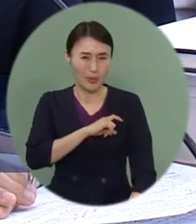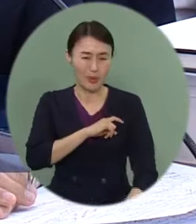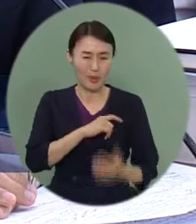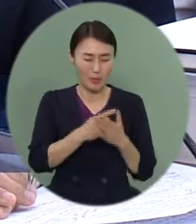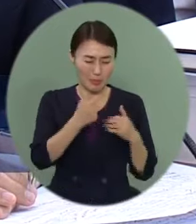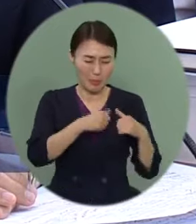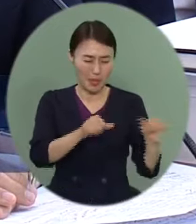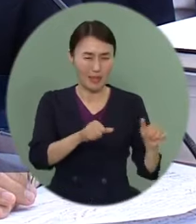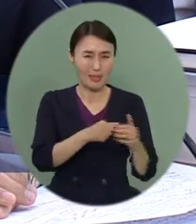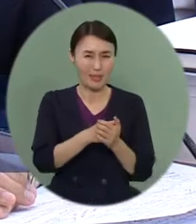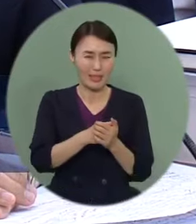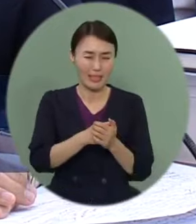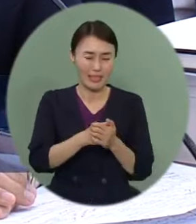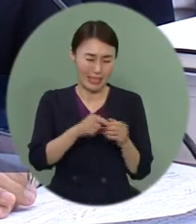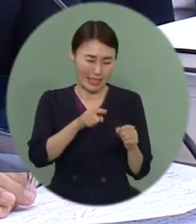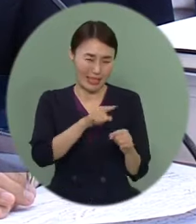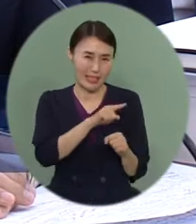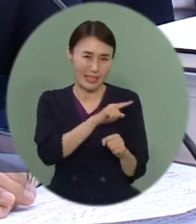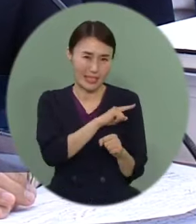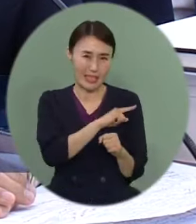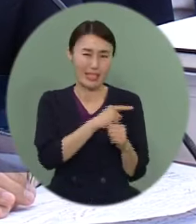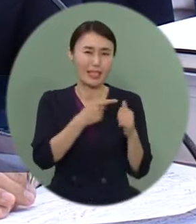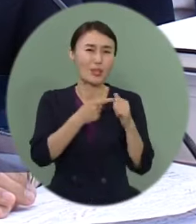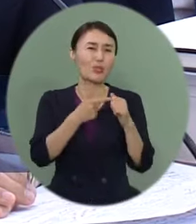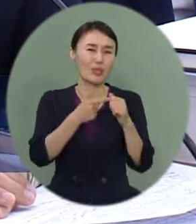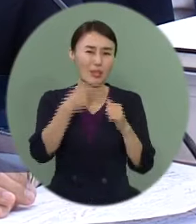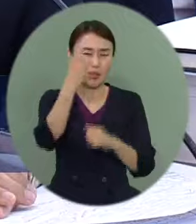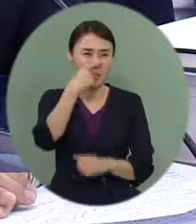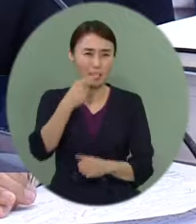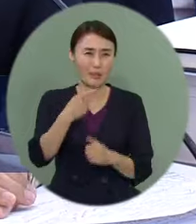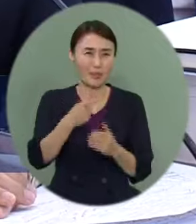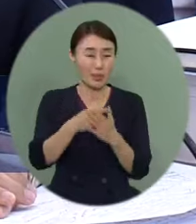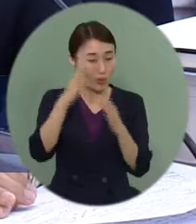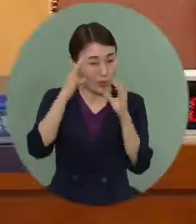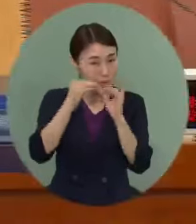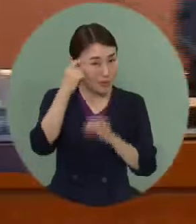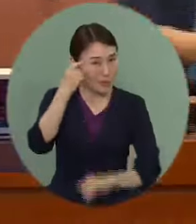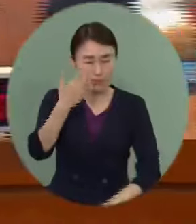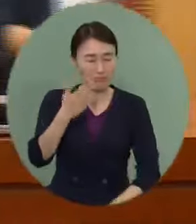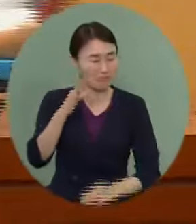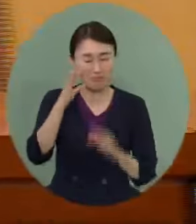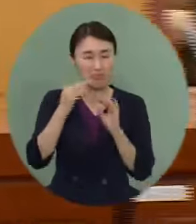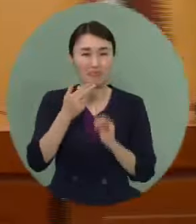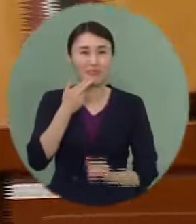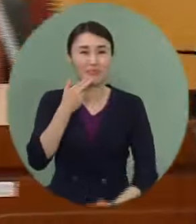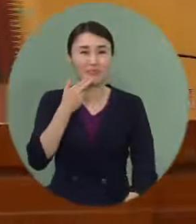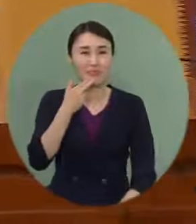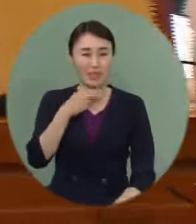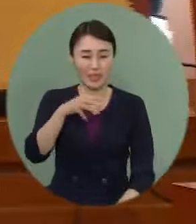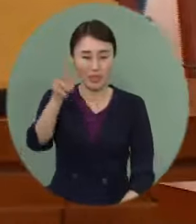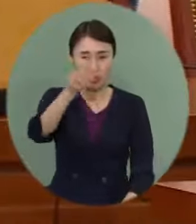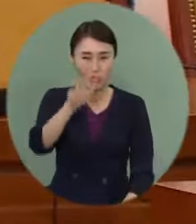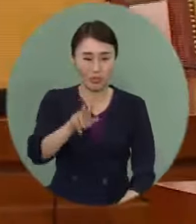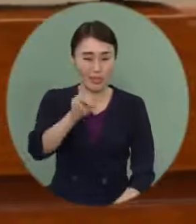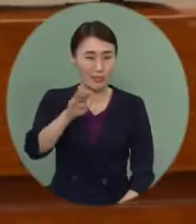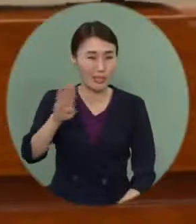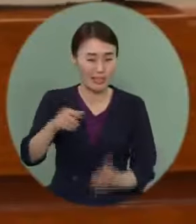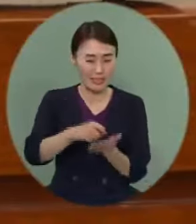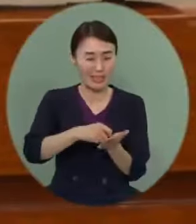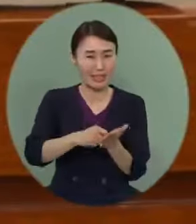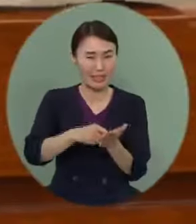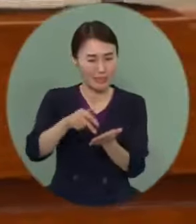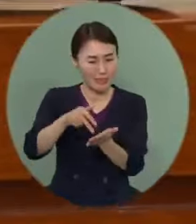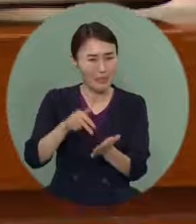맨 꼭대기 위로 올라서고 있는 중입니다. 동의합니까? 동의하지 않습니다. 전국 MBC 기자회는 성명서를